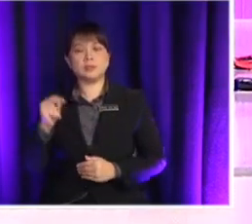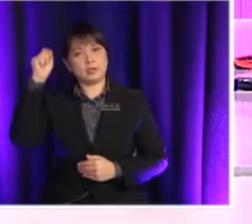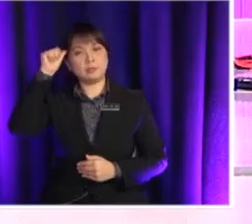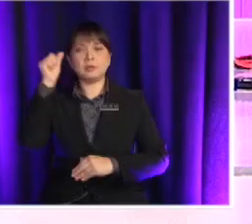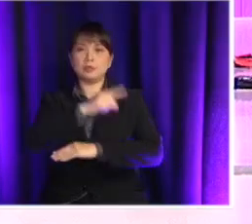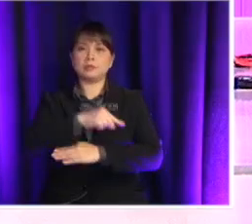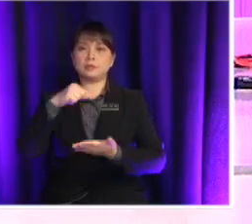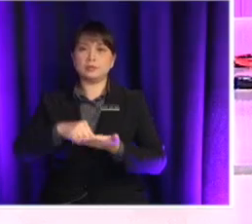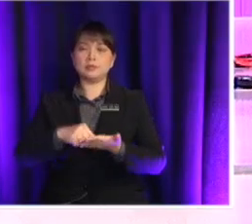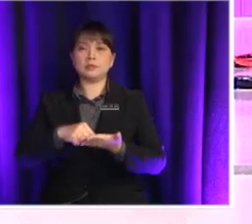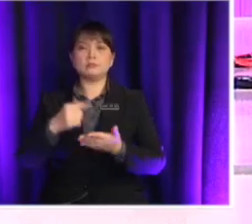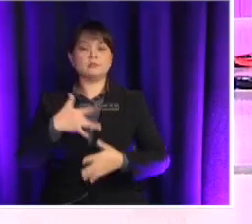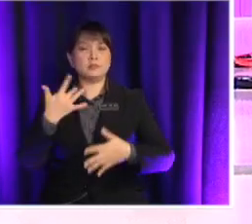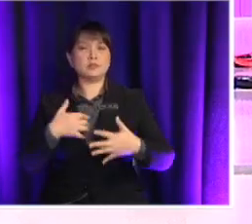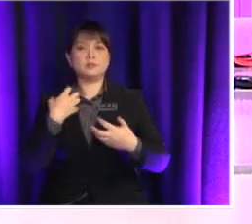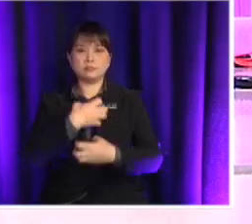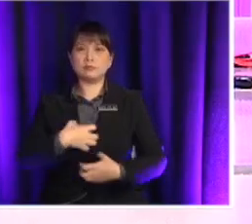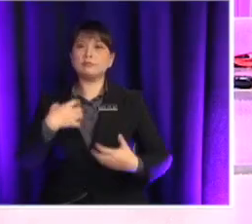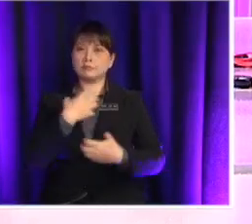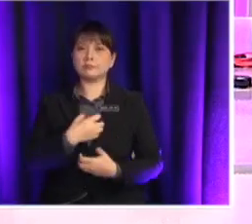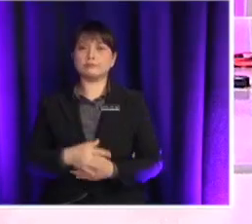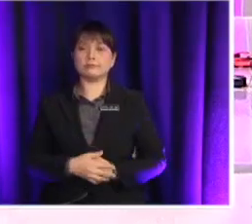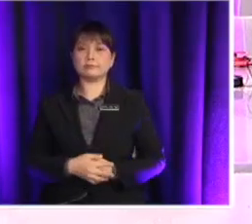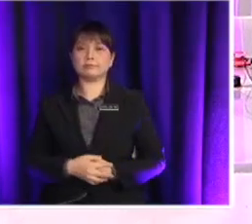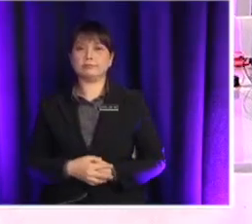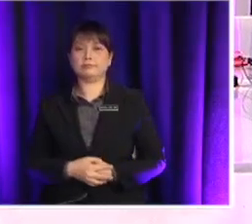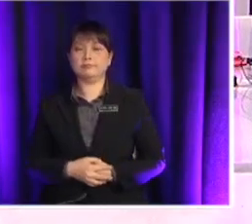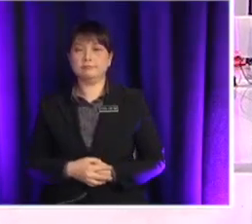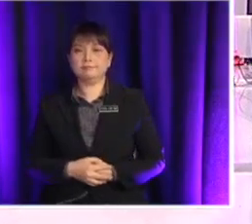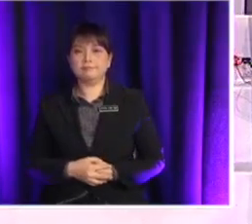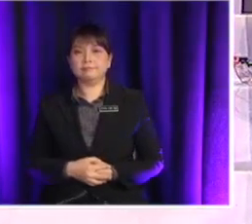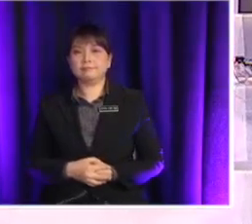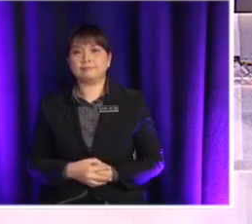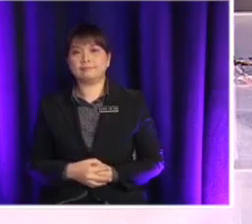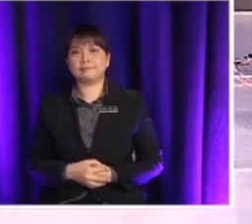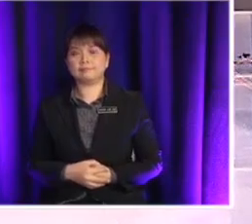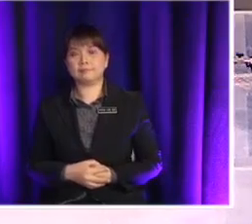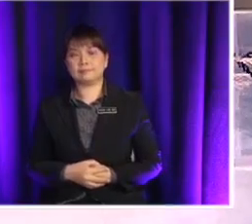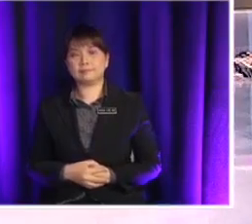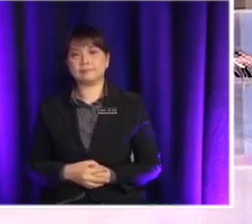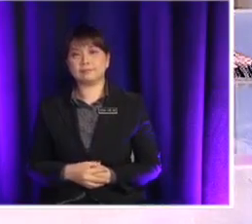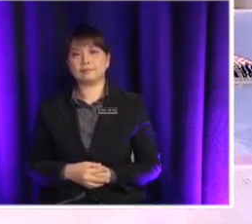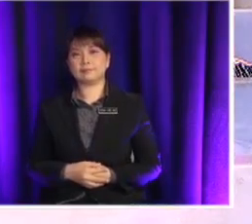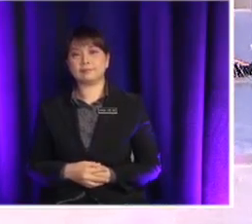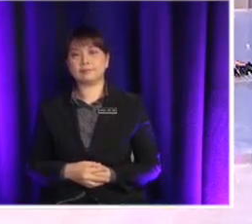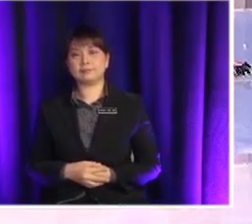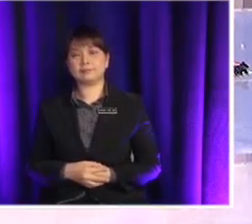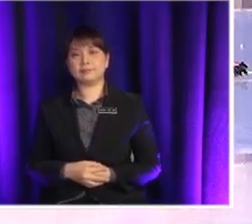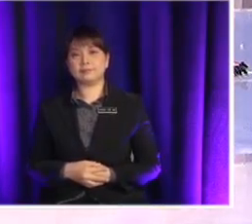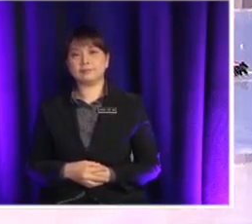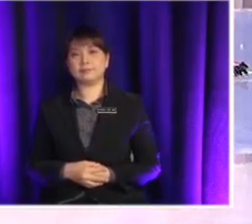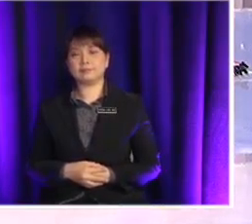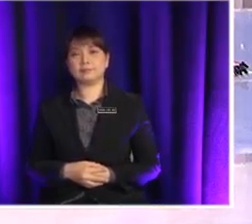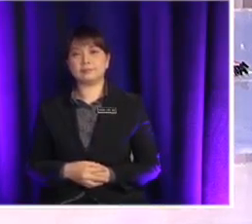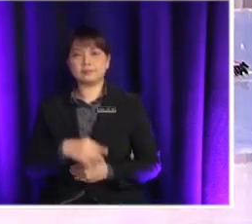cikgu? Saya rasa seronok sebab menyala. Kalau tak menyala, sedih saya kan. Macam mana dengan prestasi pembelajaran saya pada hari ini cikgu? Okey, untuk hari